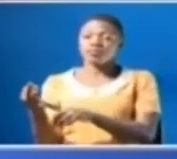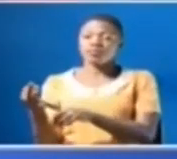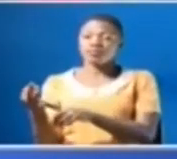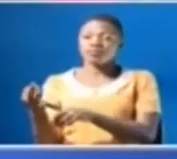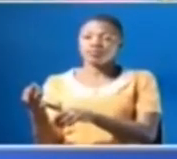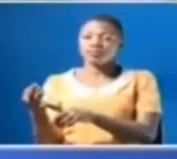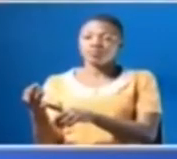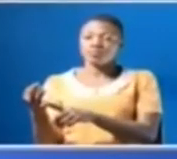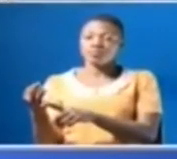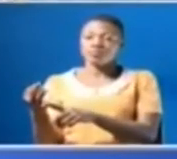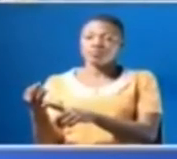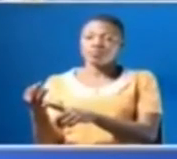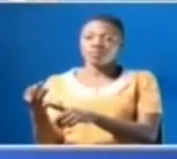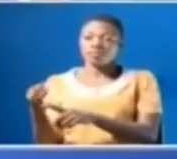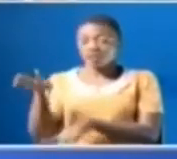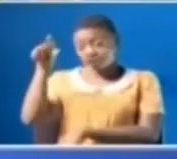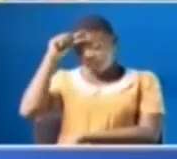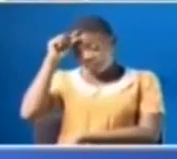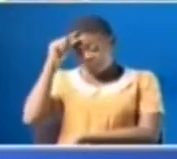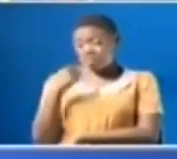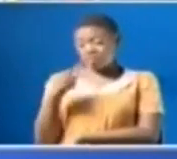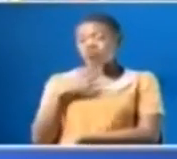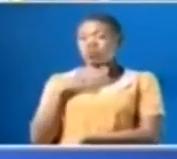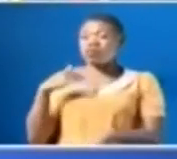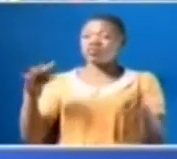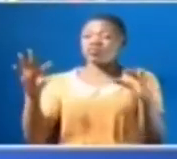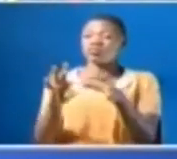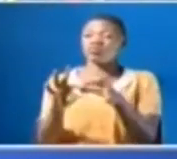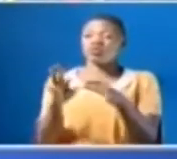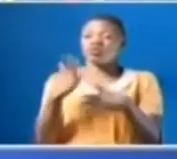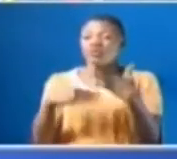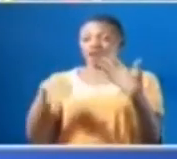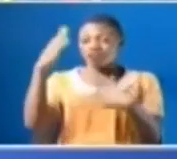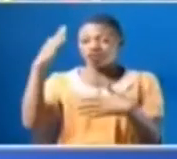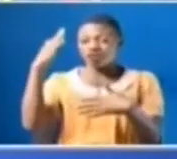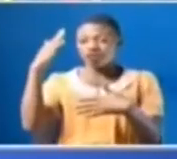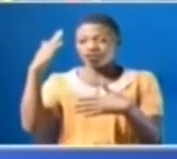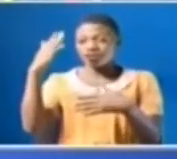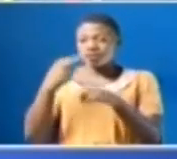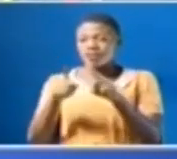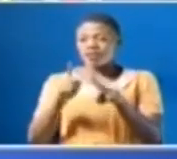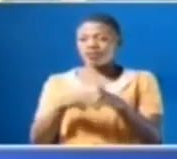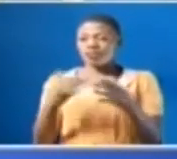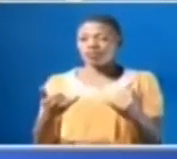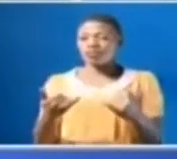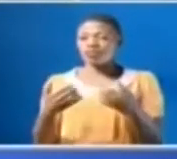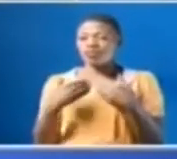ikisema inataka kuunganisha. Sasa hivi tuko na ile tunaita kwa lugha ya kimomba